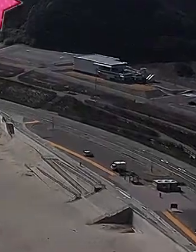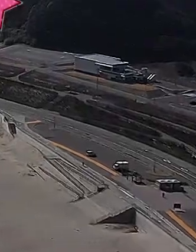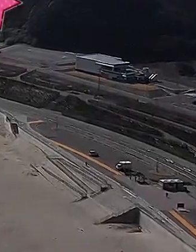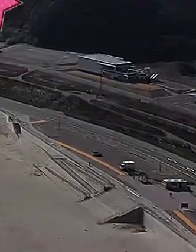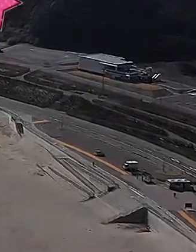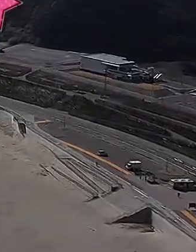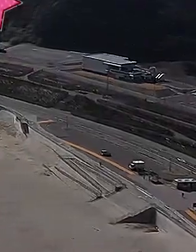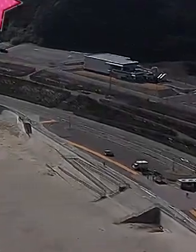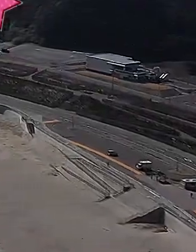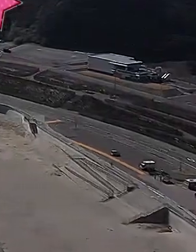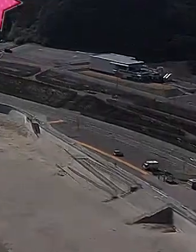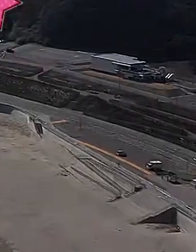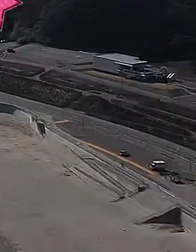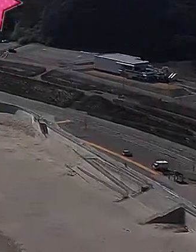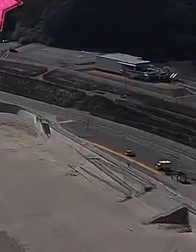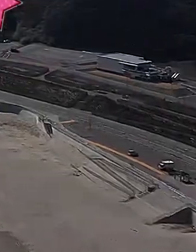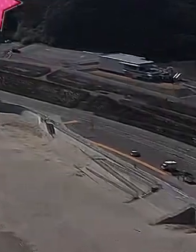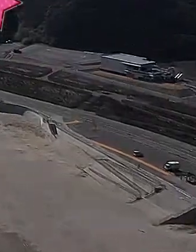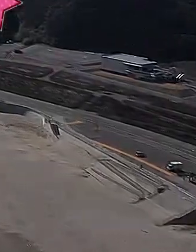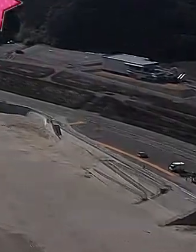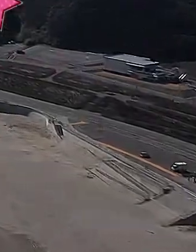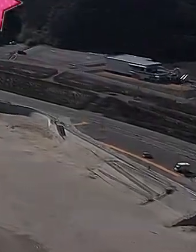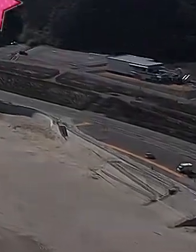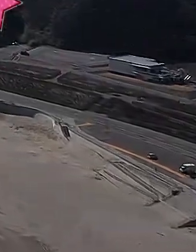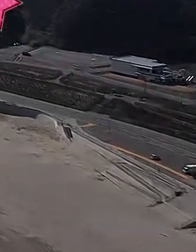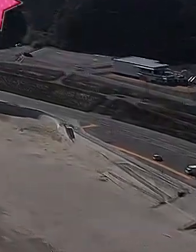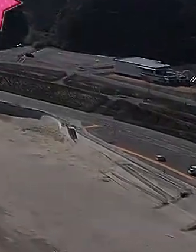人町いわき